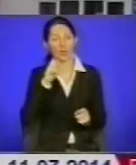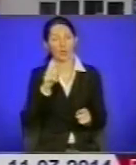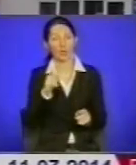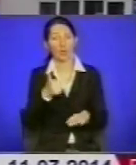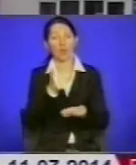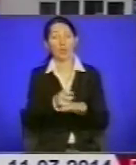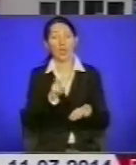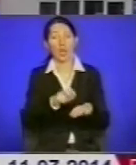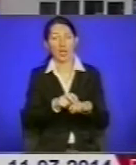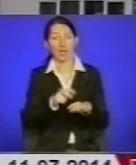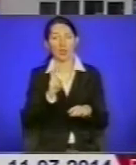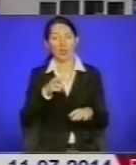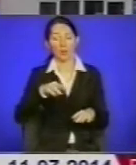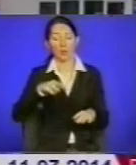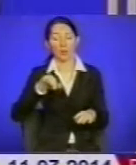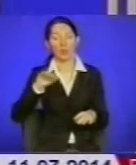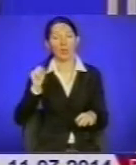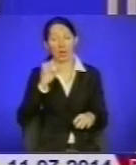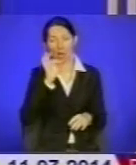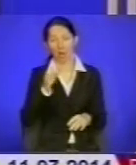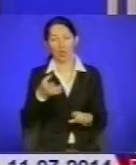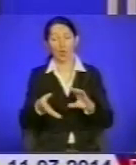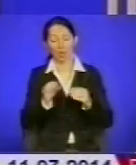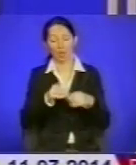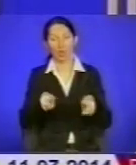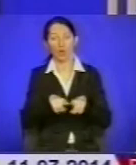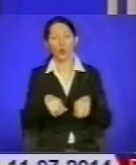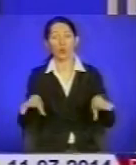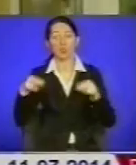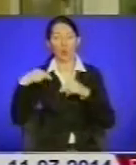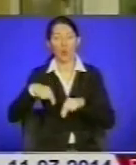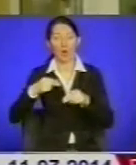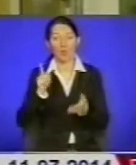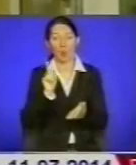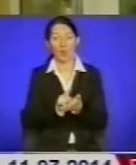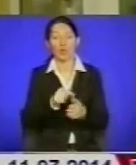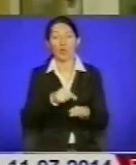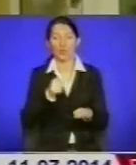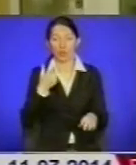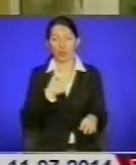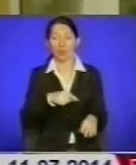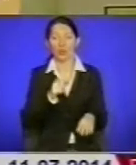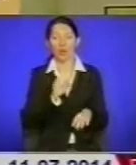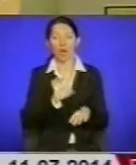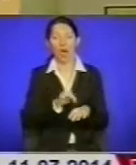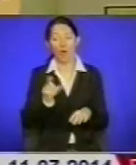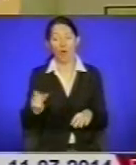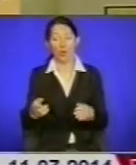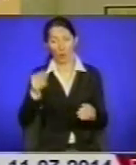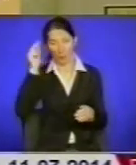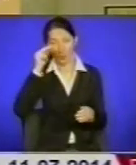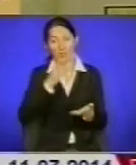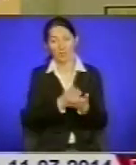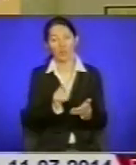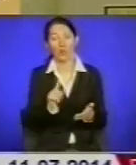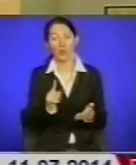Головний лікар Віктор Кміта зазначає, результат такої співпраці повинні відчути на собі пацієнти, адже повчитися є чому